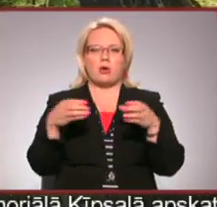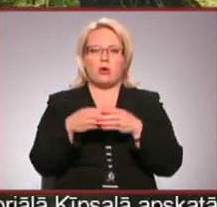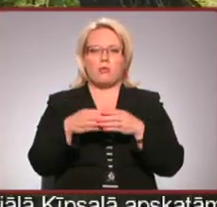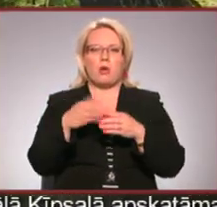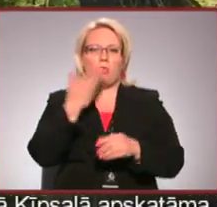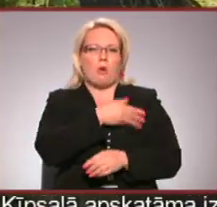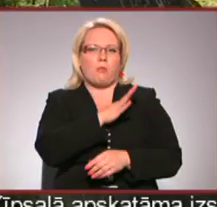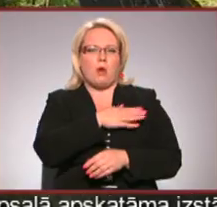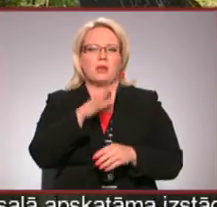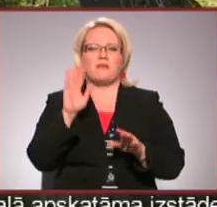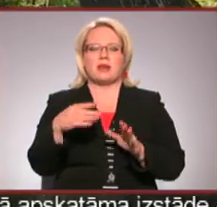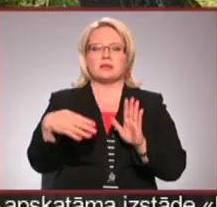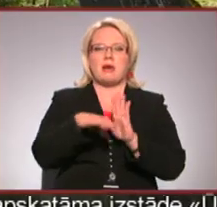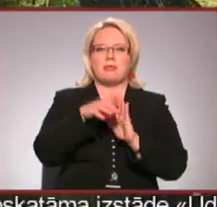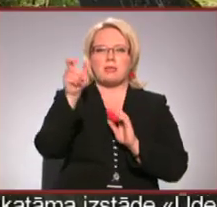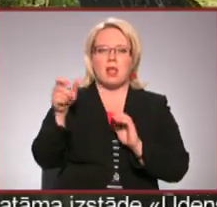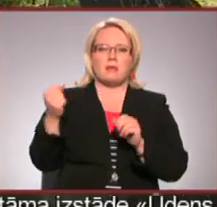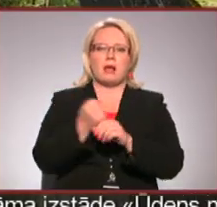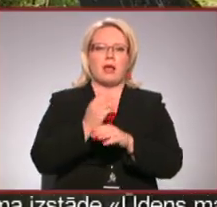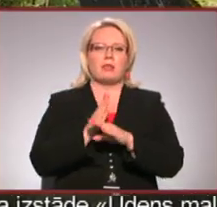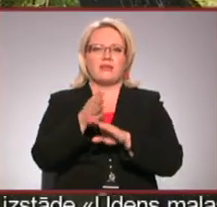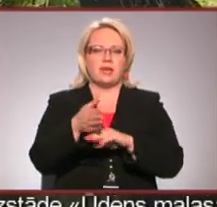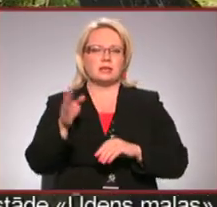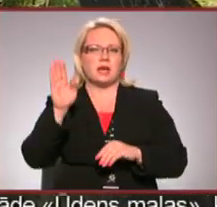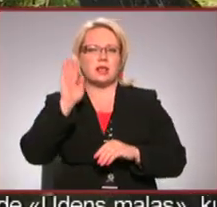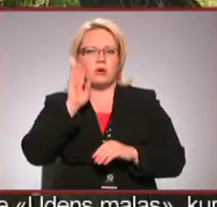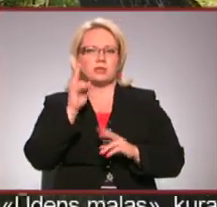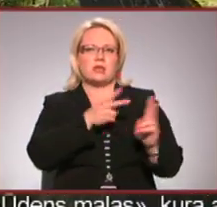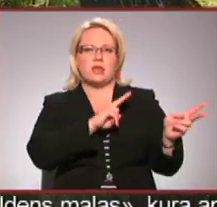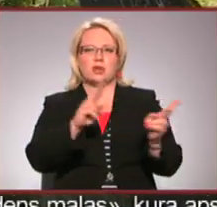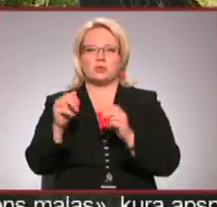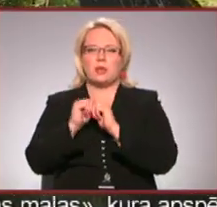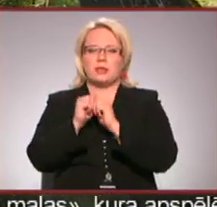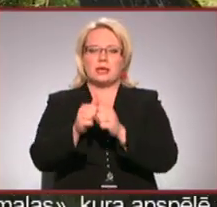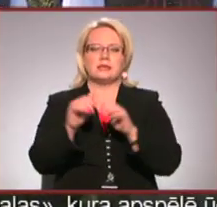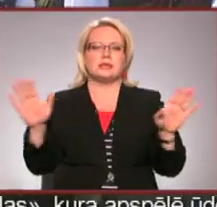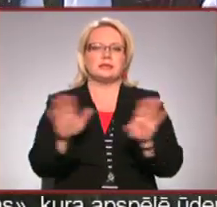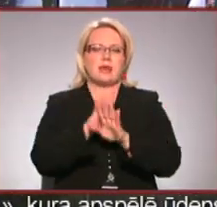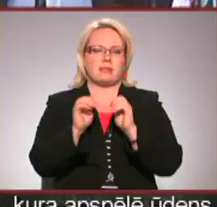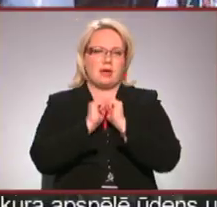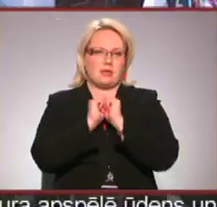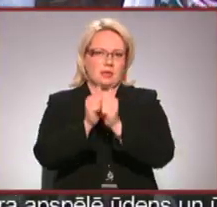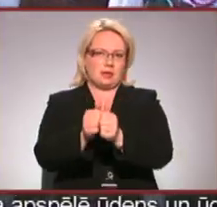Vekordija, tā ka varēs arī gan dalībnieki, gan viesi klausīties, dancot līdzi, dziedāt līdzi.